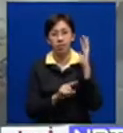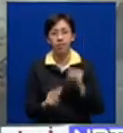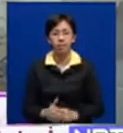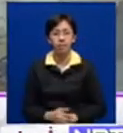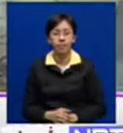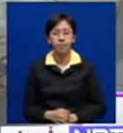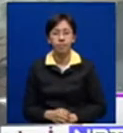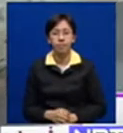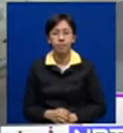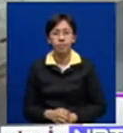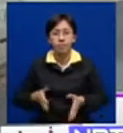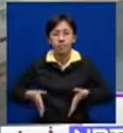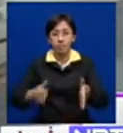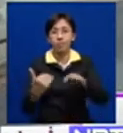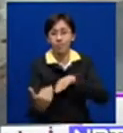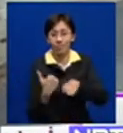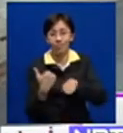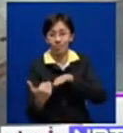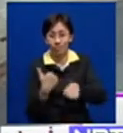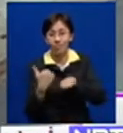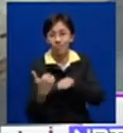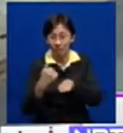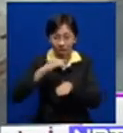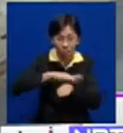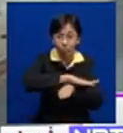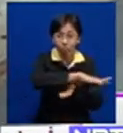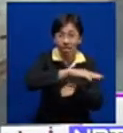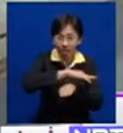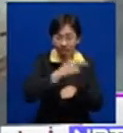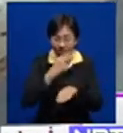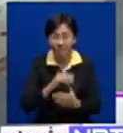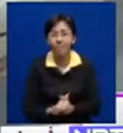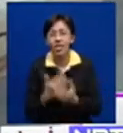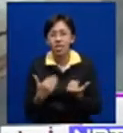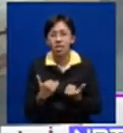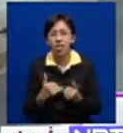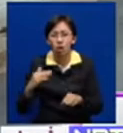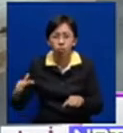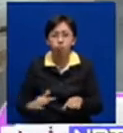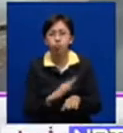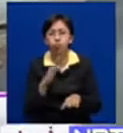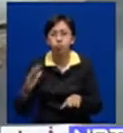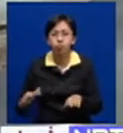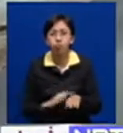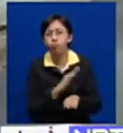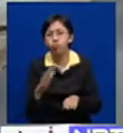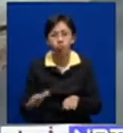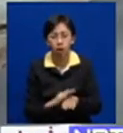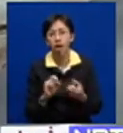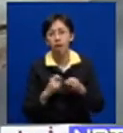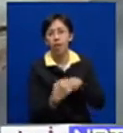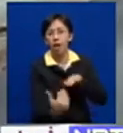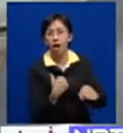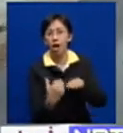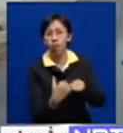นี่คือสภาพถนนสายปากพนังหัวไทรบริเวณบ้านหน้าโกดนะคะซึ่งถูกคลื่นซัดอย่างหนักค่ะทําให้1ช่อง